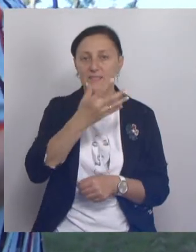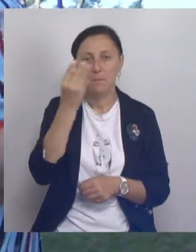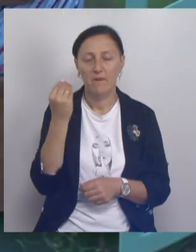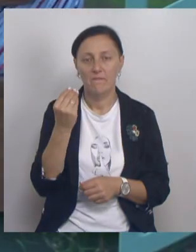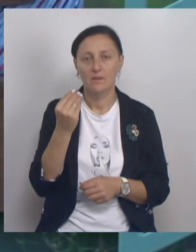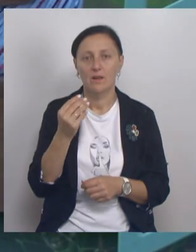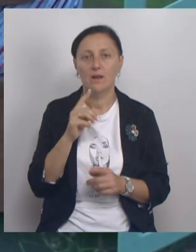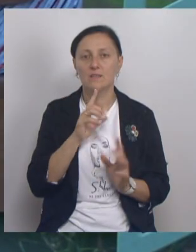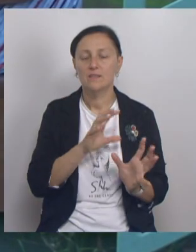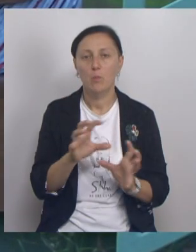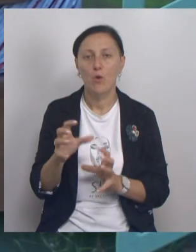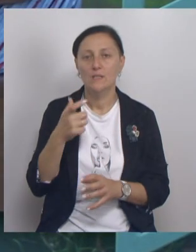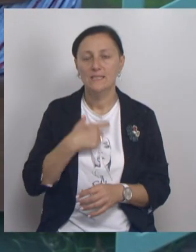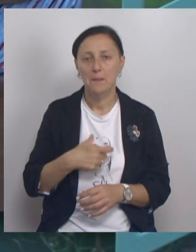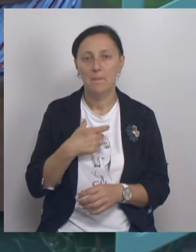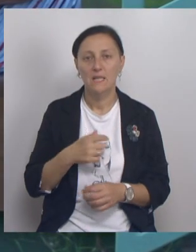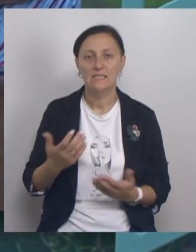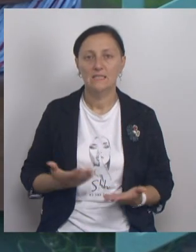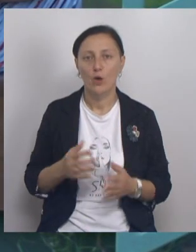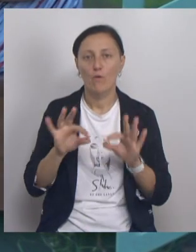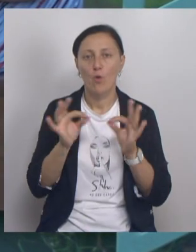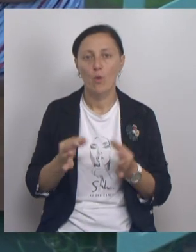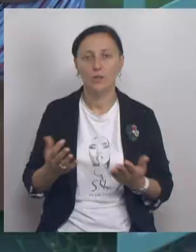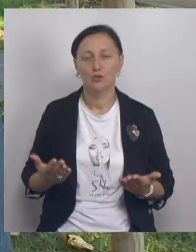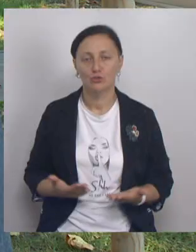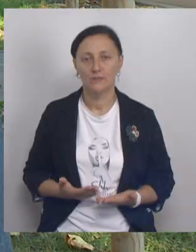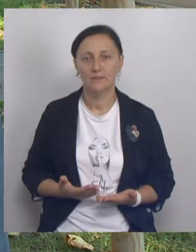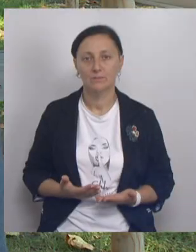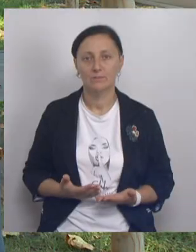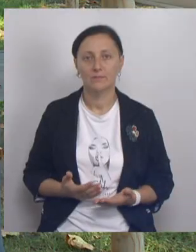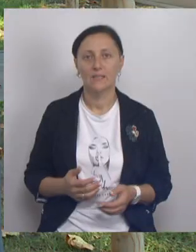вещах, как забота о себе, здоровый образ жизни и настрой на лучшее.